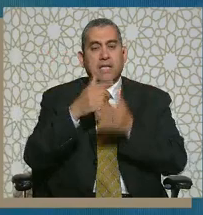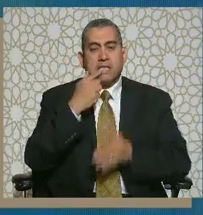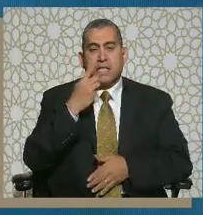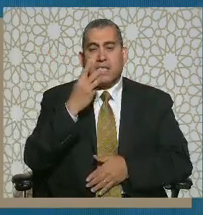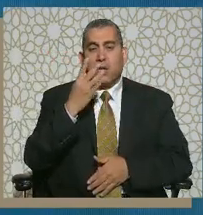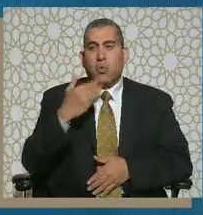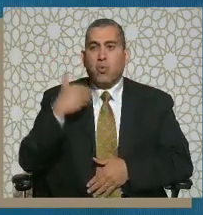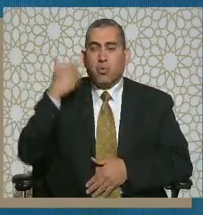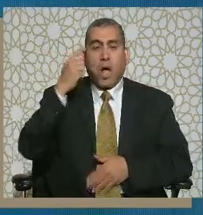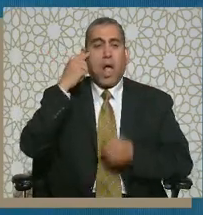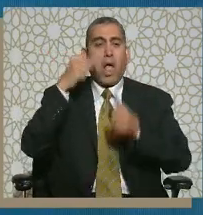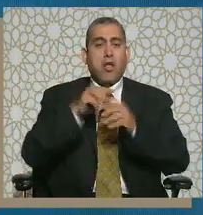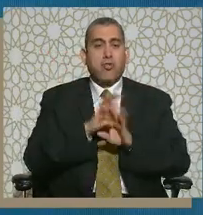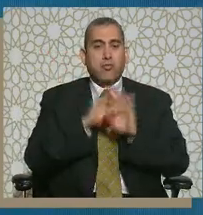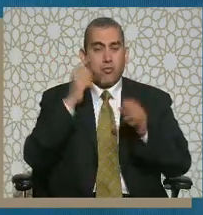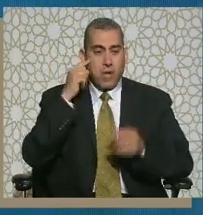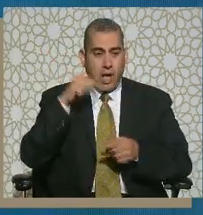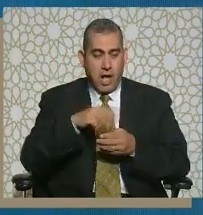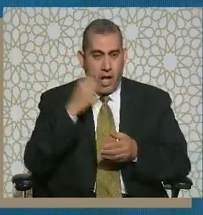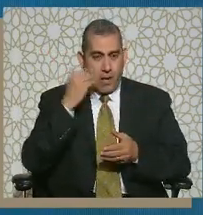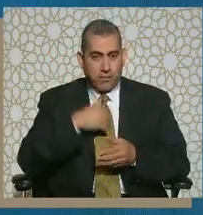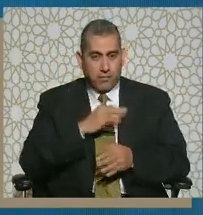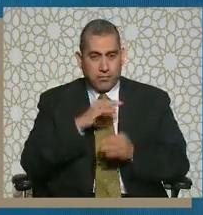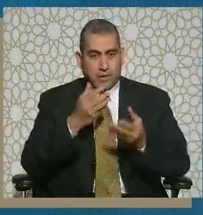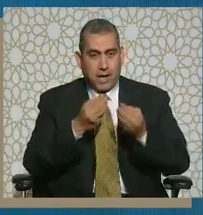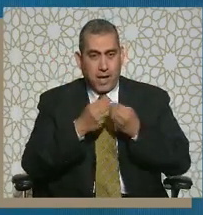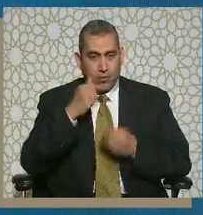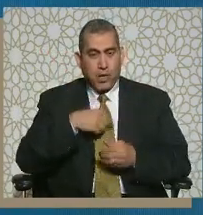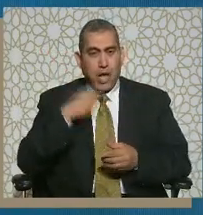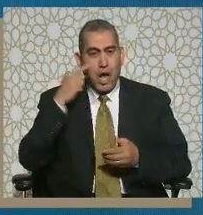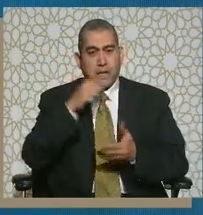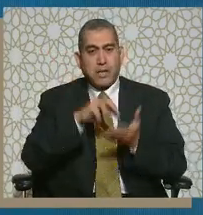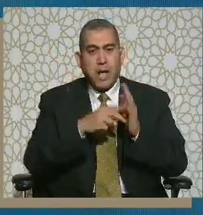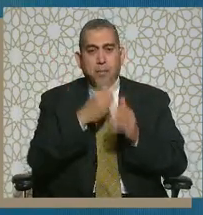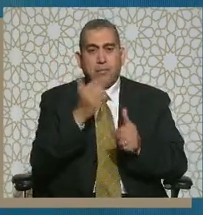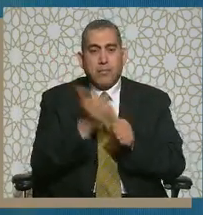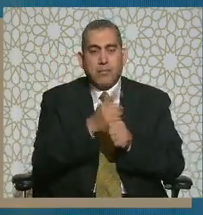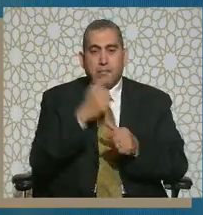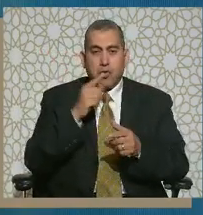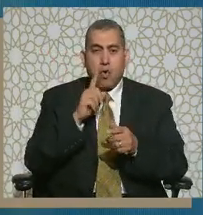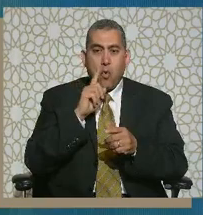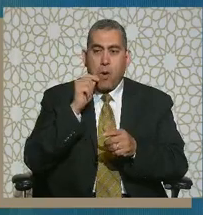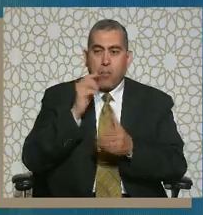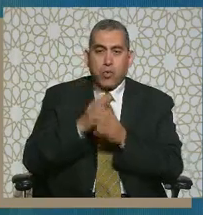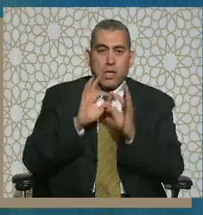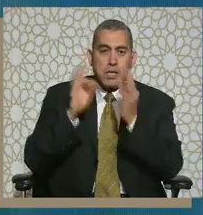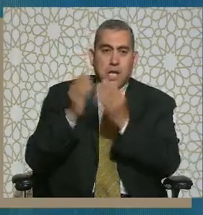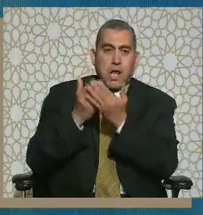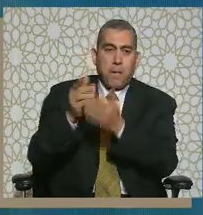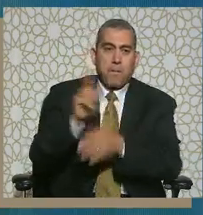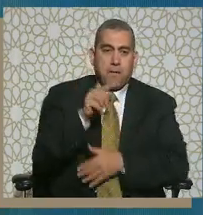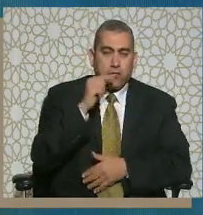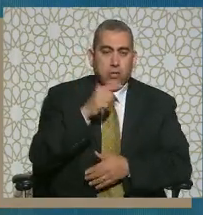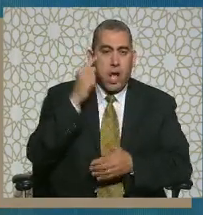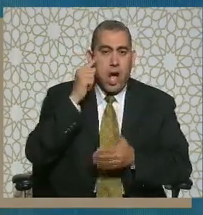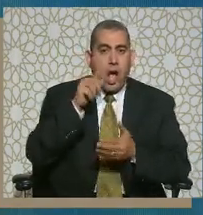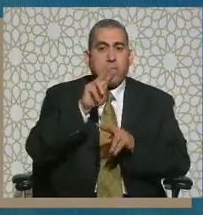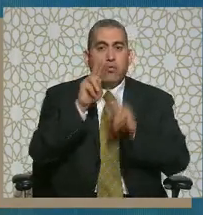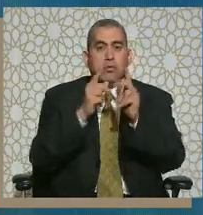طويله لغايه ما حسيت ان انا انت ما اتعاملتش مع اهلي بشكل صحيح. فلازم نعرف